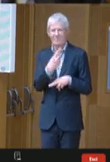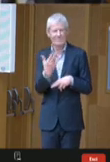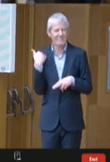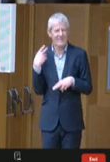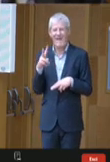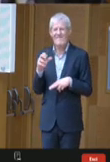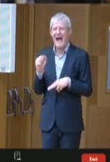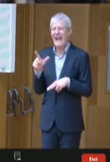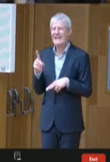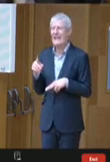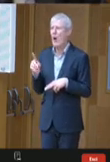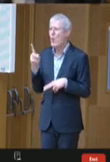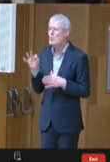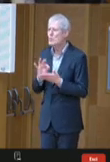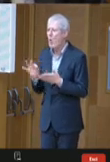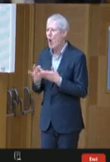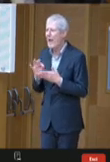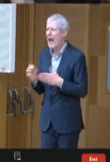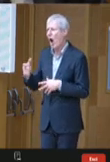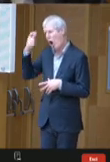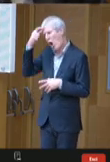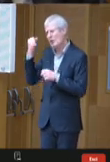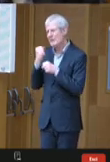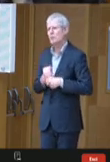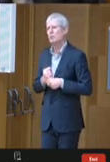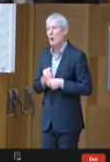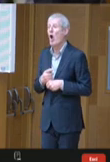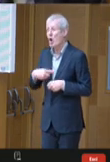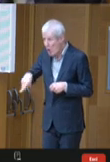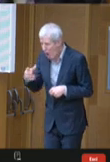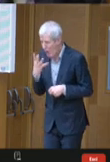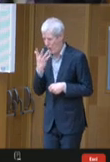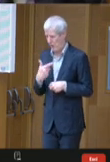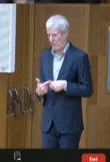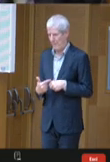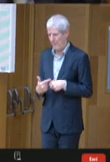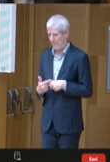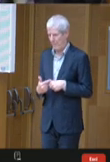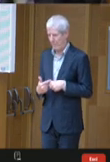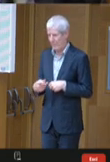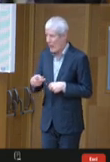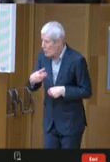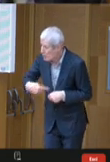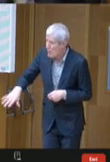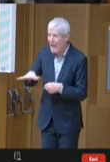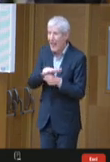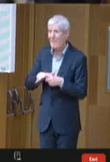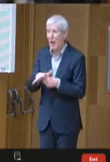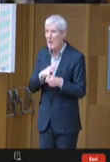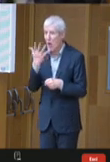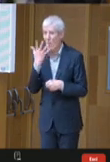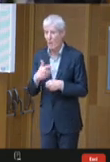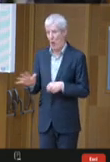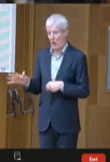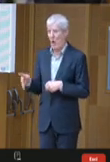Una scuola costituzionale, noi questo vogliamo, egregio ministro. Lo vogliono le nostre famiglie, ma prima ancora lo vogliono